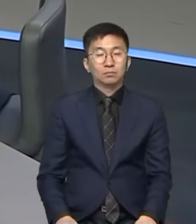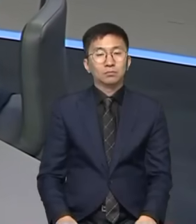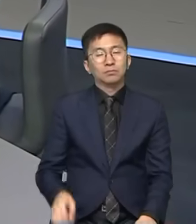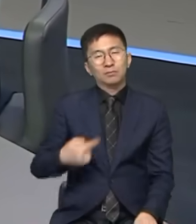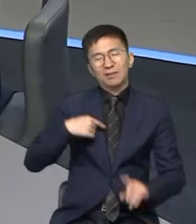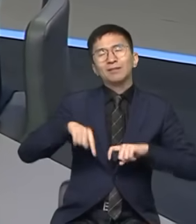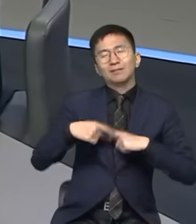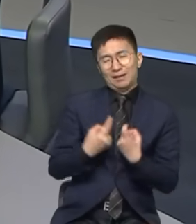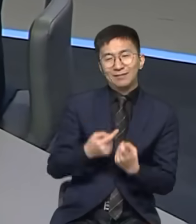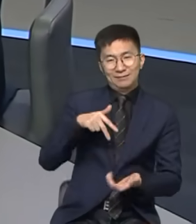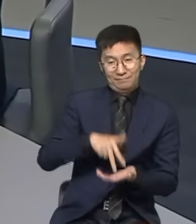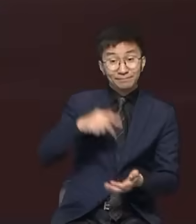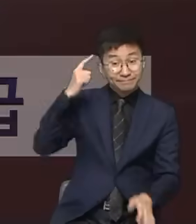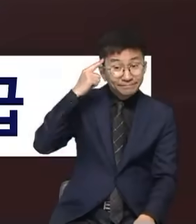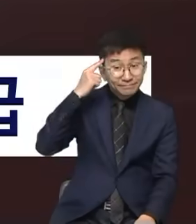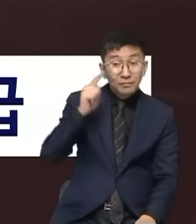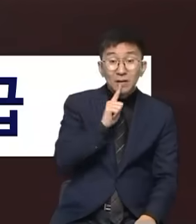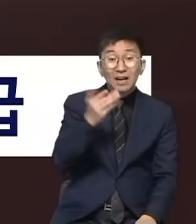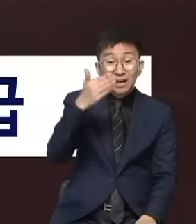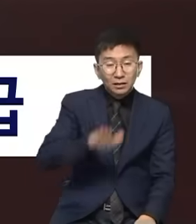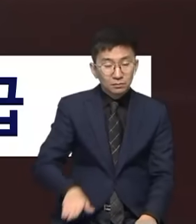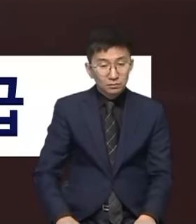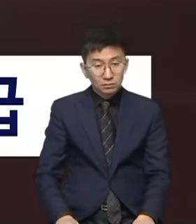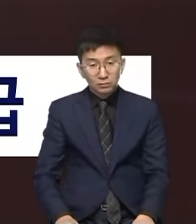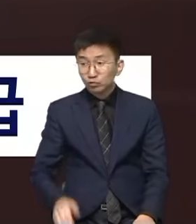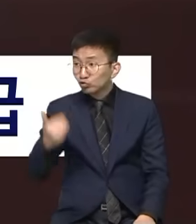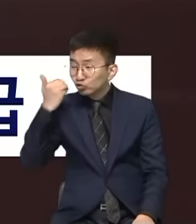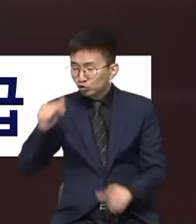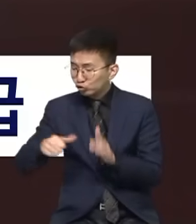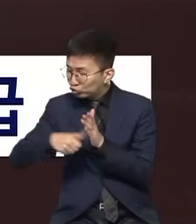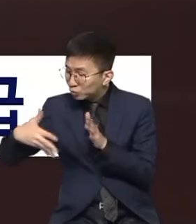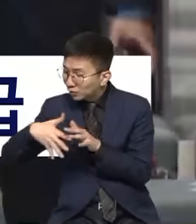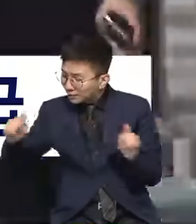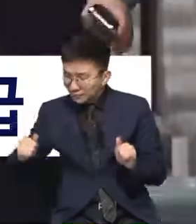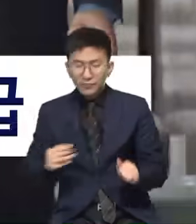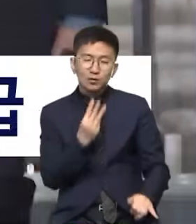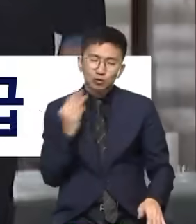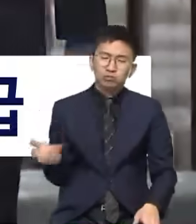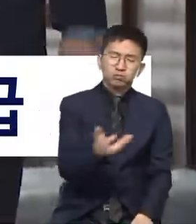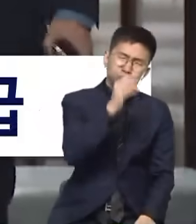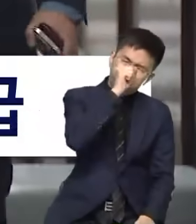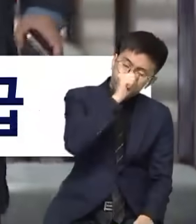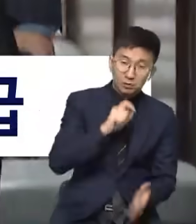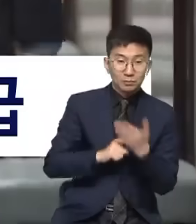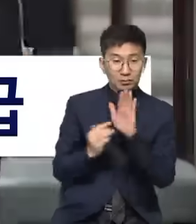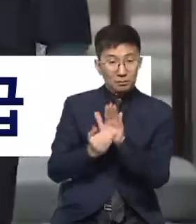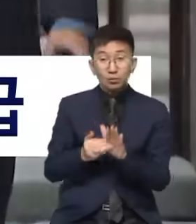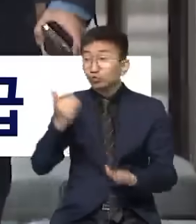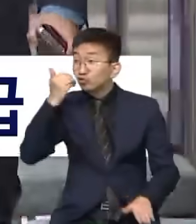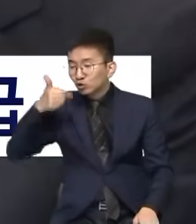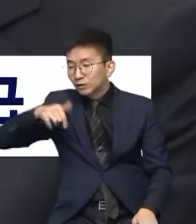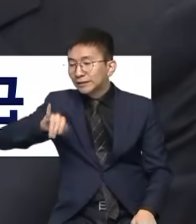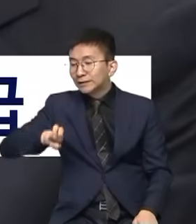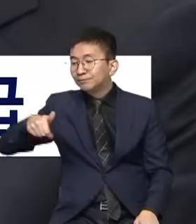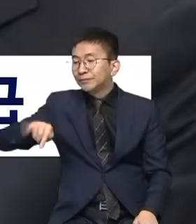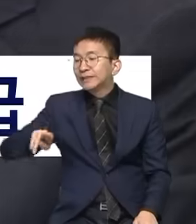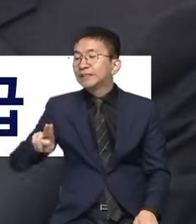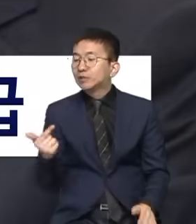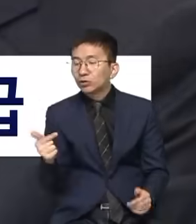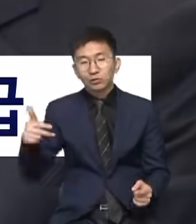개인적 생각이라고 선을 긋긴 했지만 스타 의원들이 어려운 곳에 왔으면 한다며 김기현 대표와 주호영 의원을